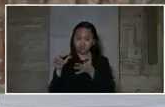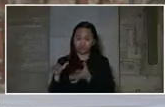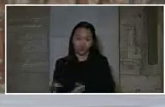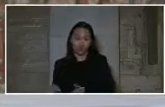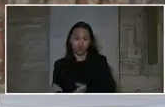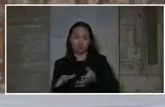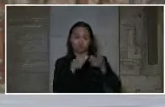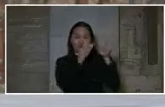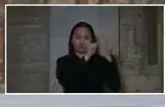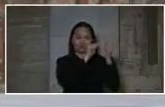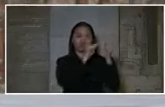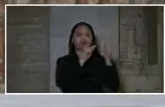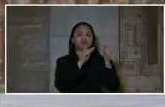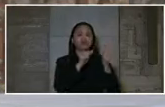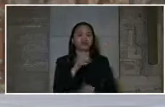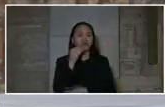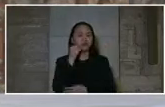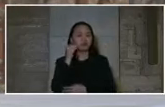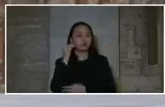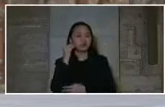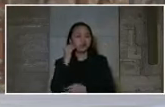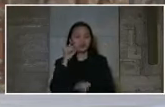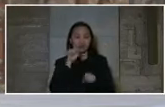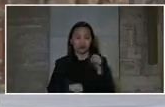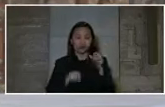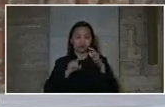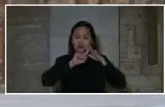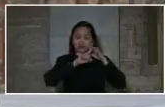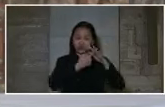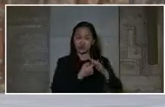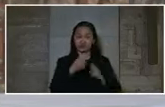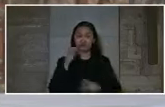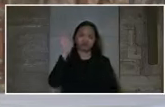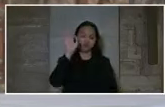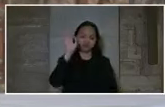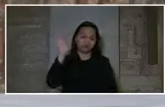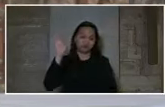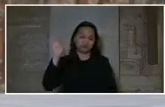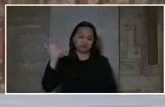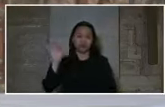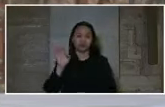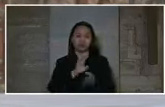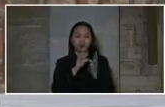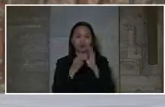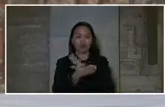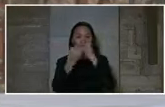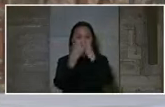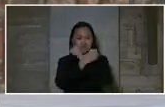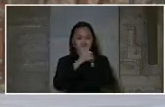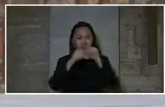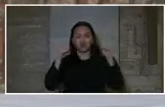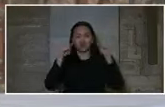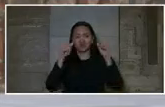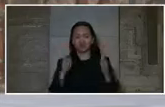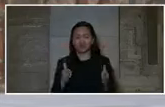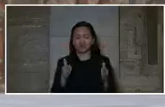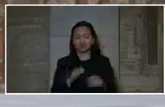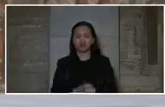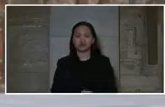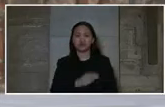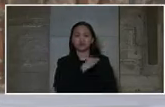tahanan upang magsimula ng pangangaral bilang manunubos.